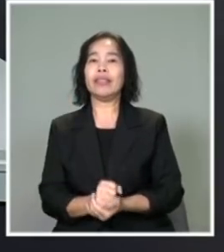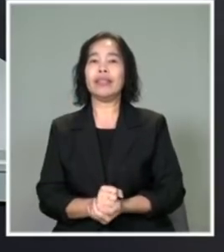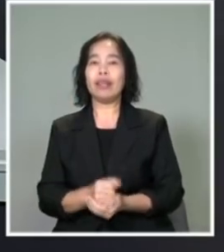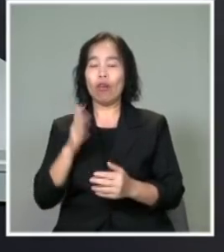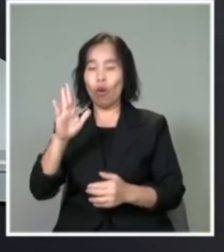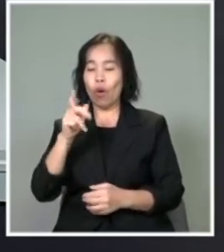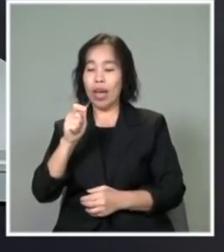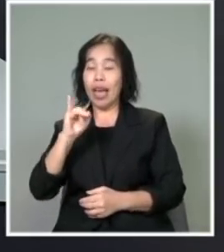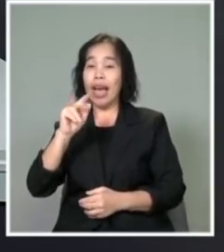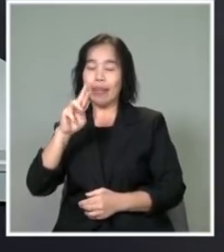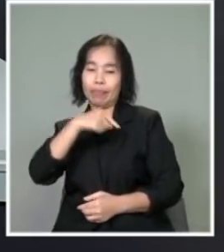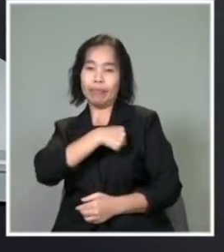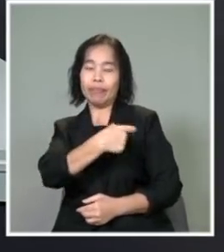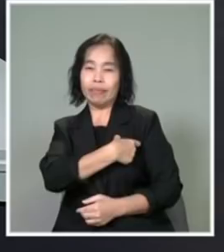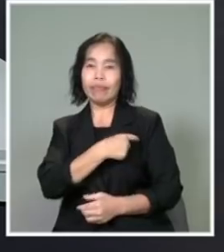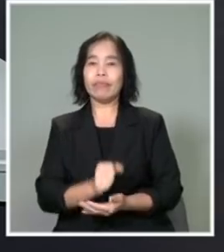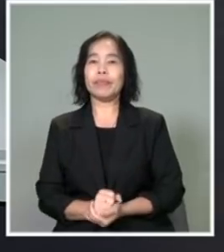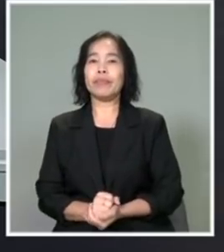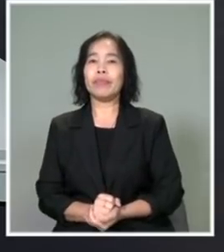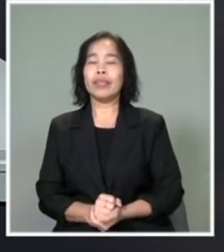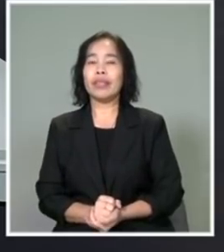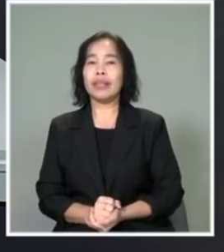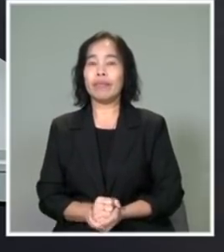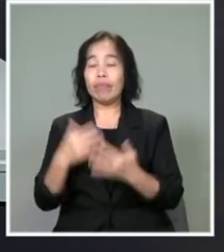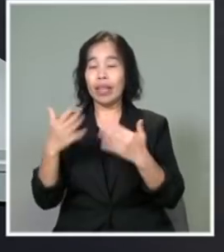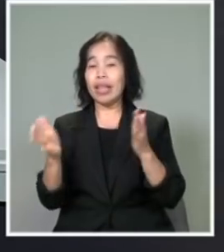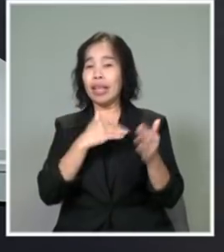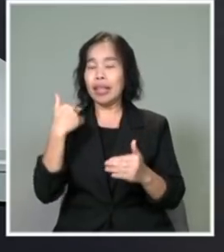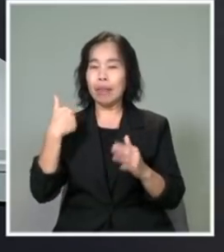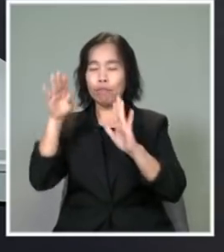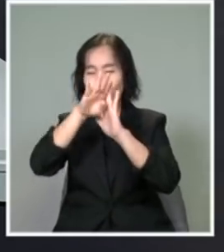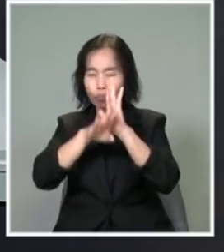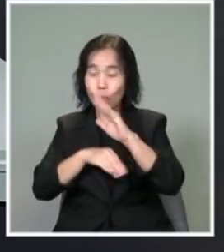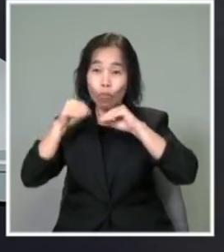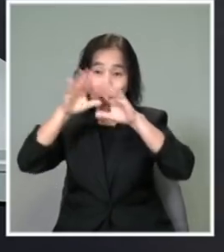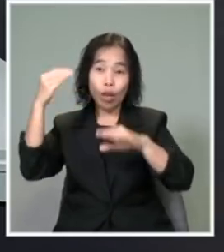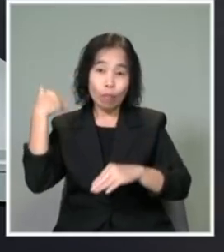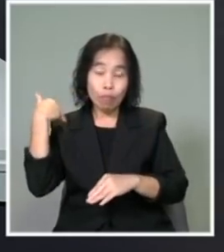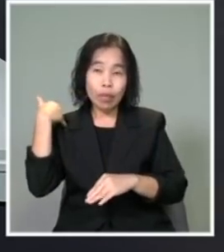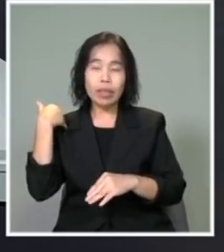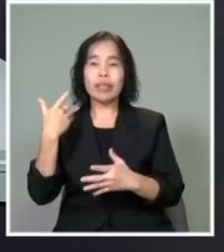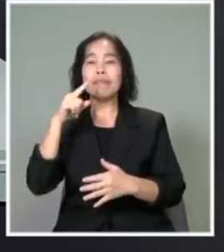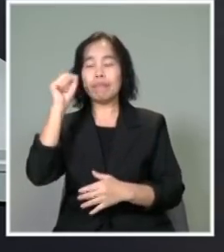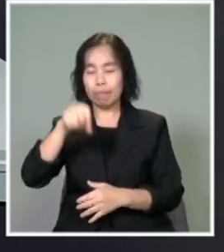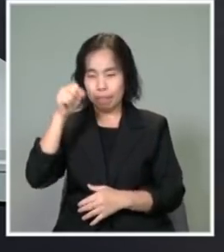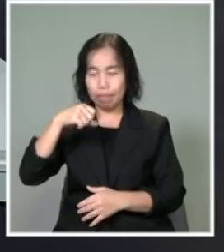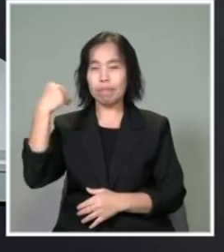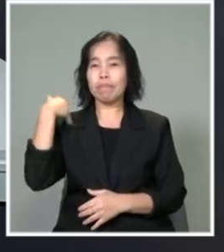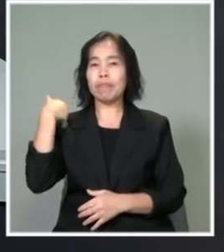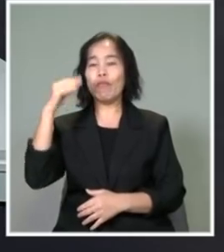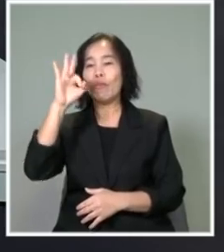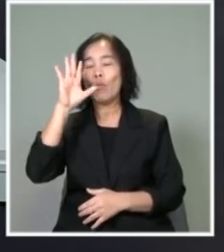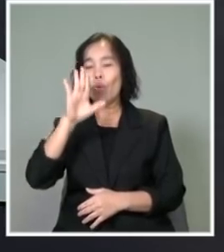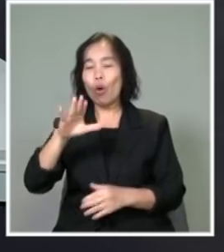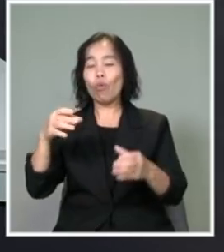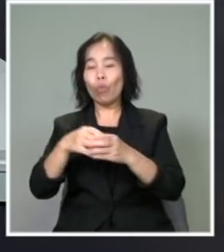ารินะคร ับ ซึ่งเป็นผู้สนับสนุนอย่างเป็นทางการเนี่ยนะครับกิจกรรมทั้งหมดไปติดตามรายละเอียดได้บนแฟนเพจของ True for You นะ ฮะเพ